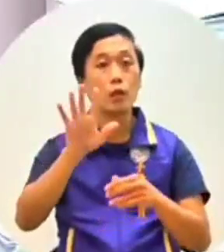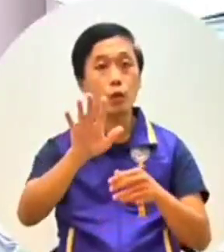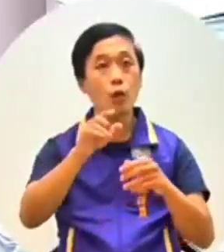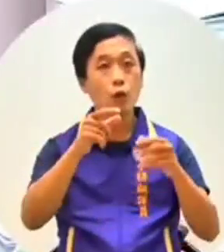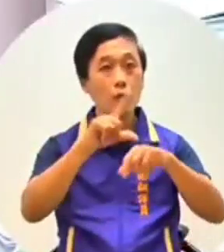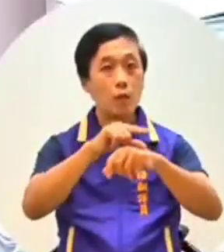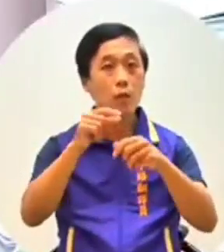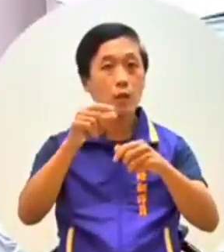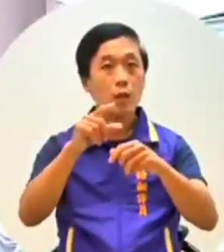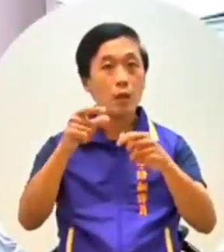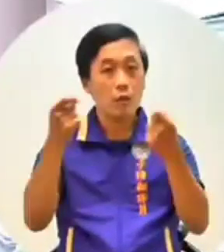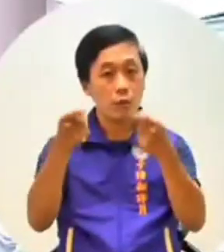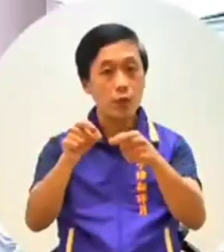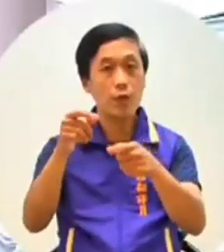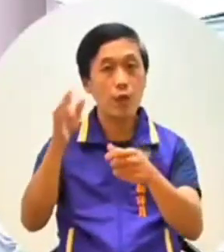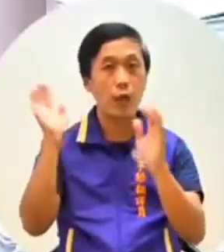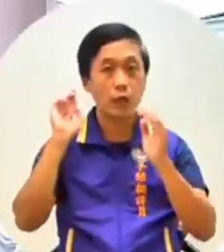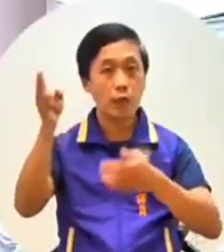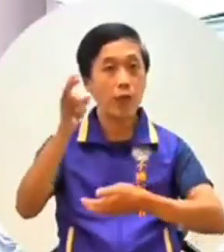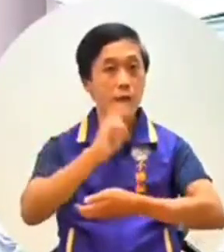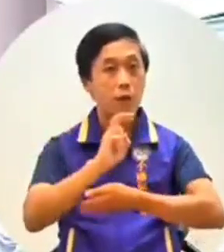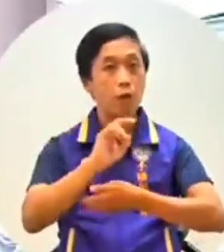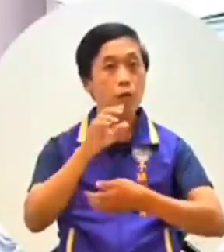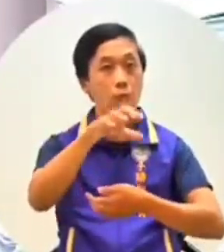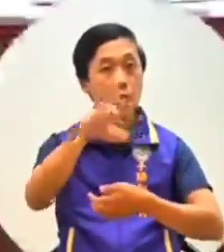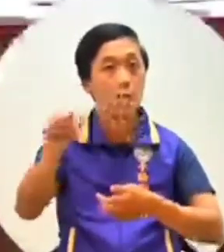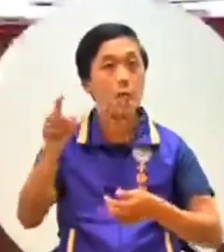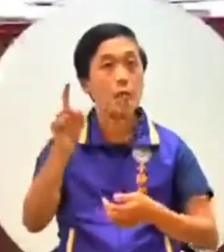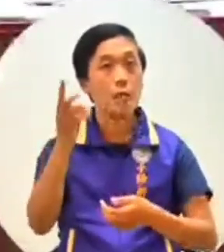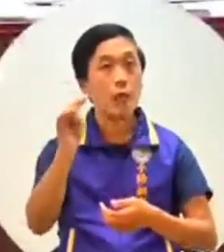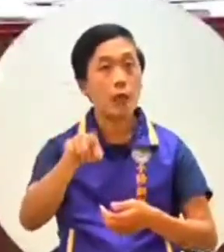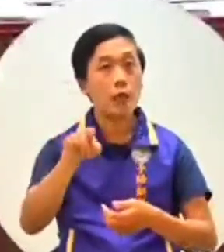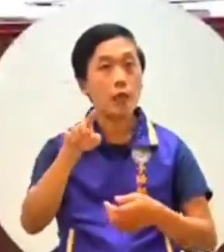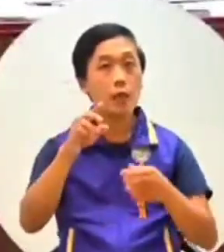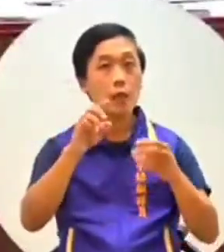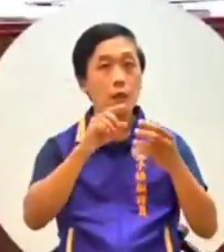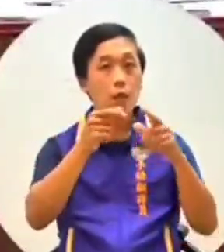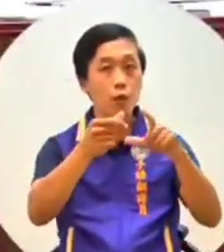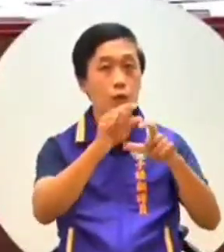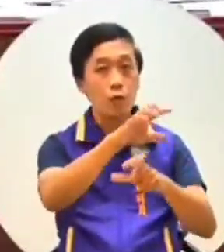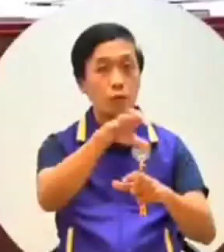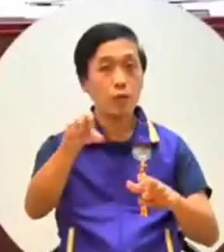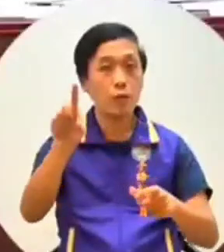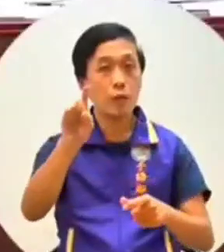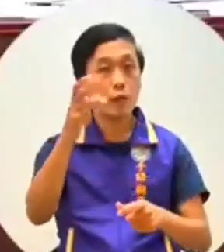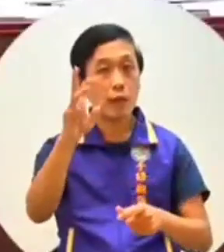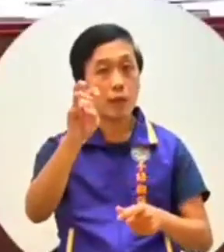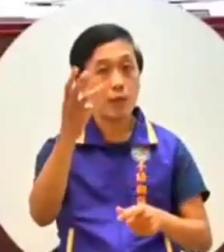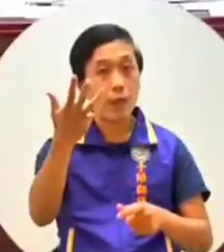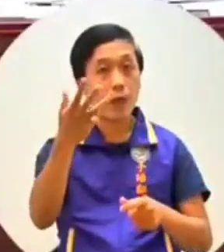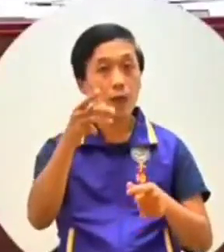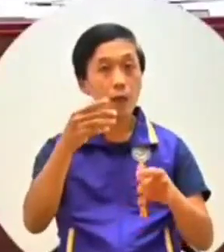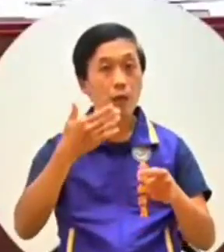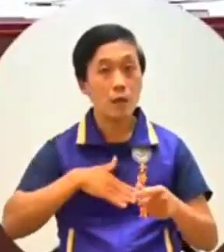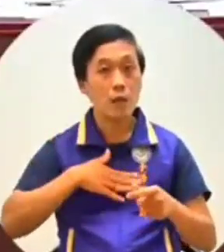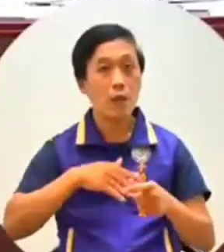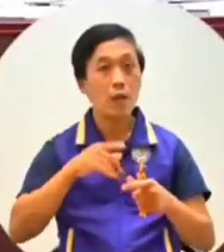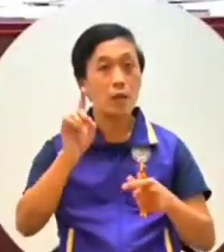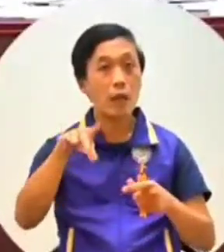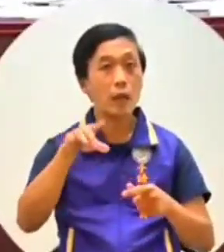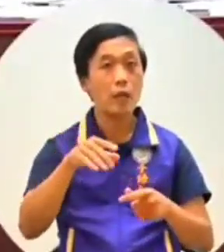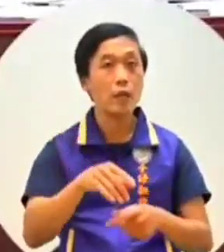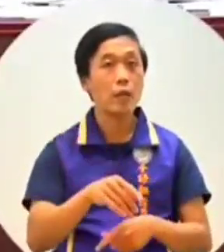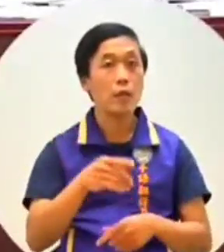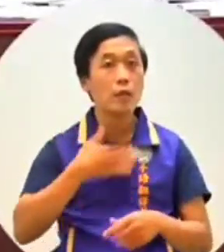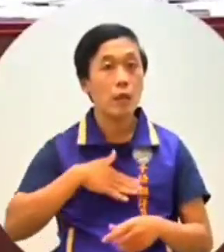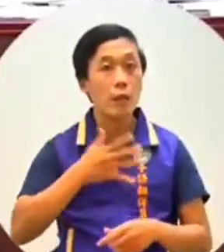临托地点的请举手，38个完全知道请举手，没有人知道，局长你知道吗？38个在哪里